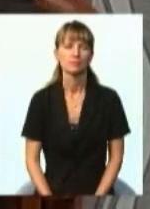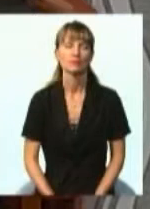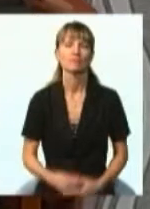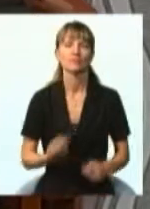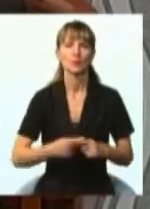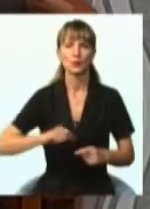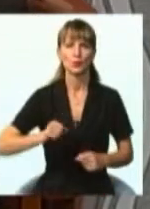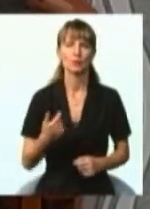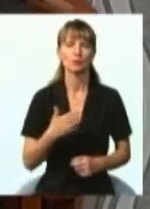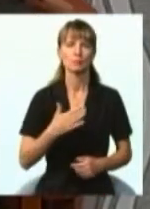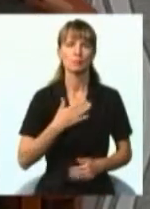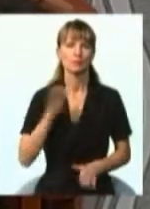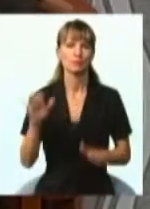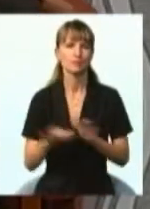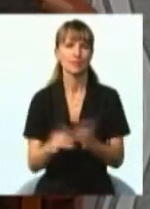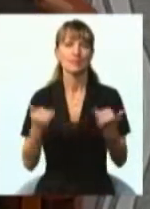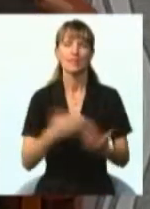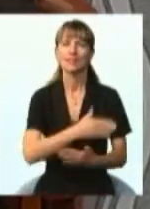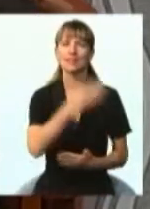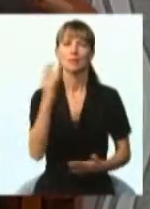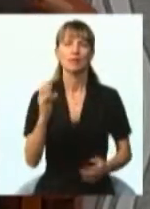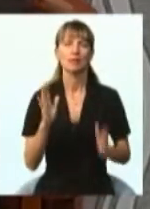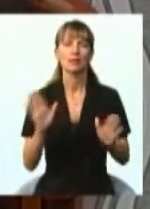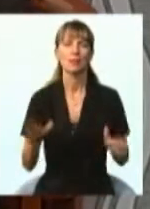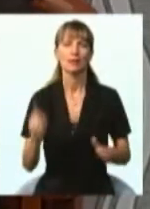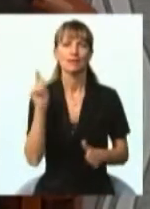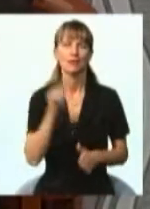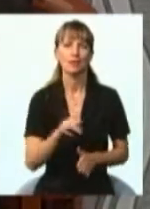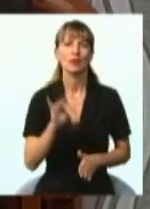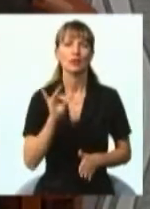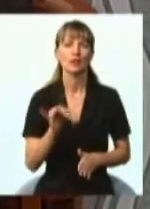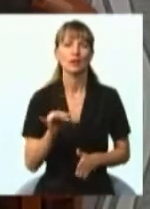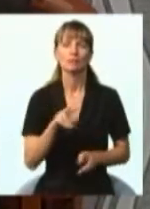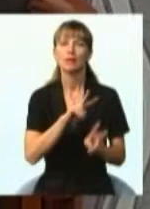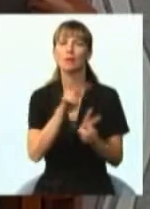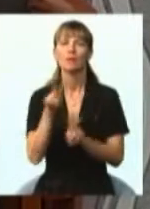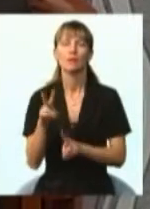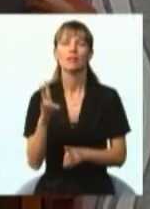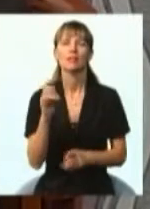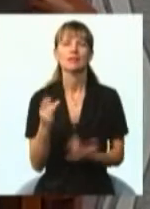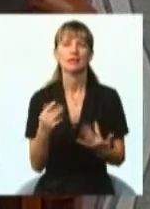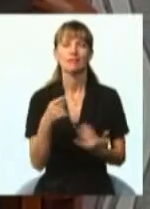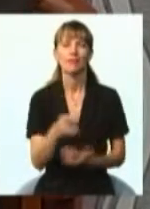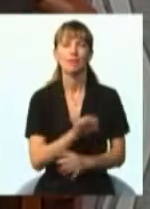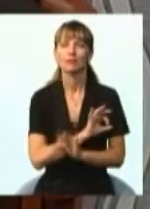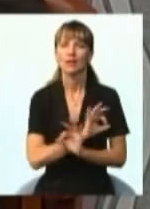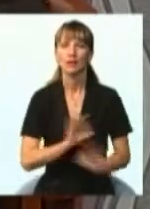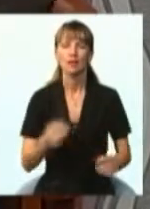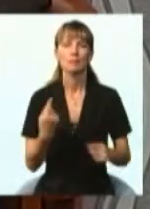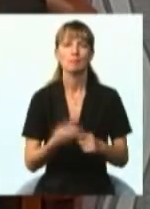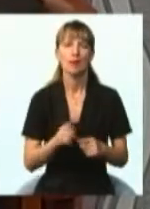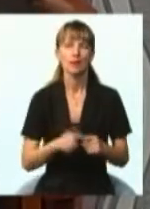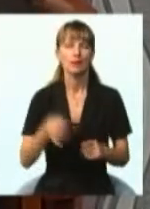Друзі, ми і підкорили сьогодні небо, і не тільки політали в ньому, а й поспостерігали, наскільки ж воно прекрасне.